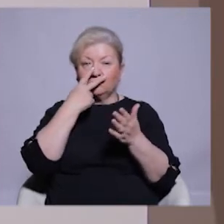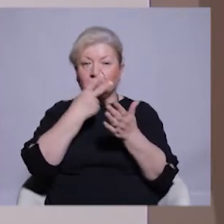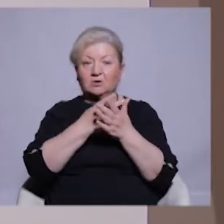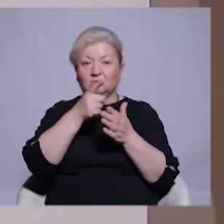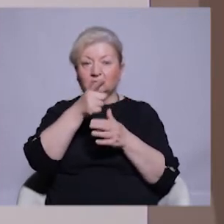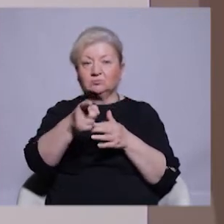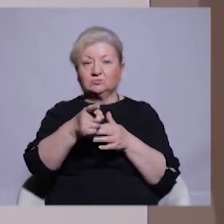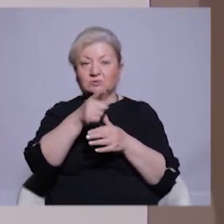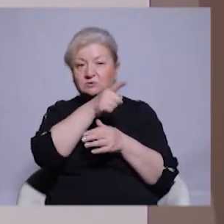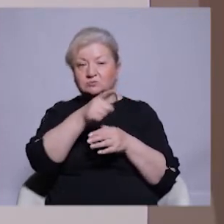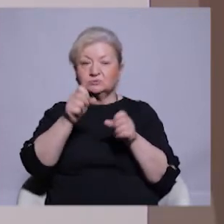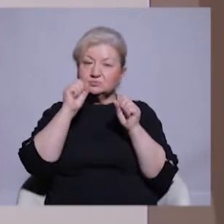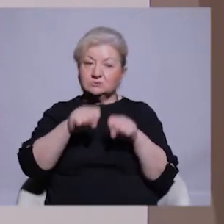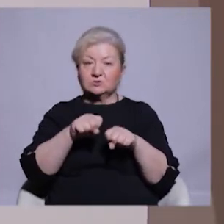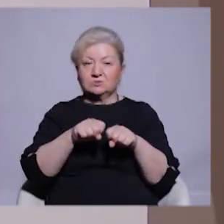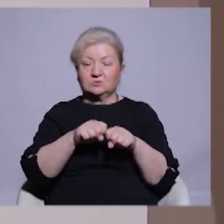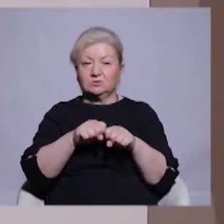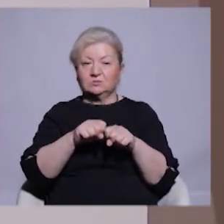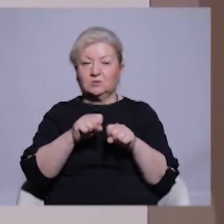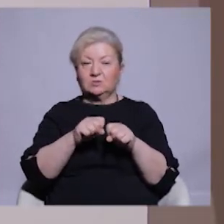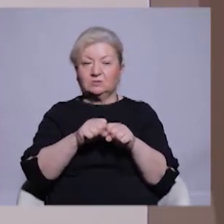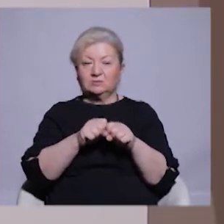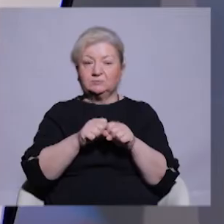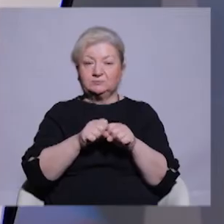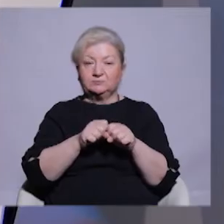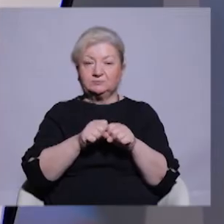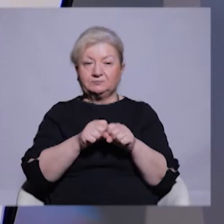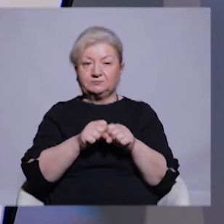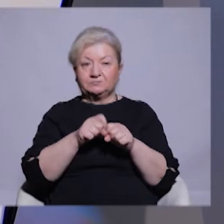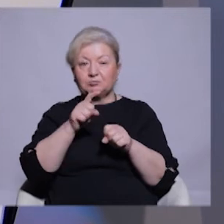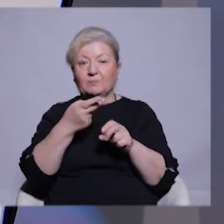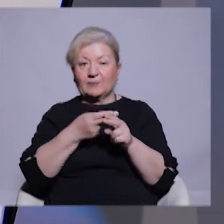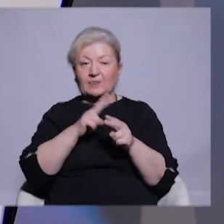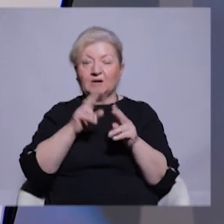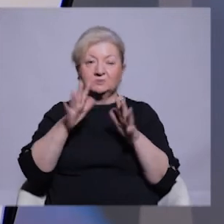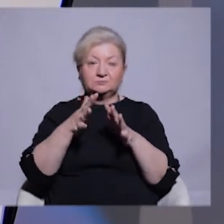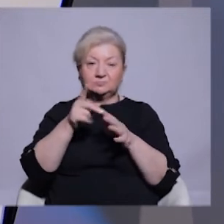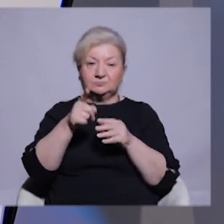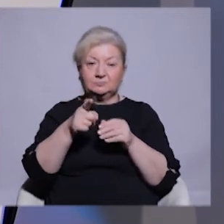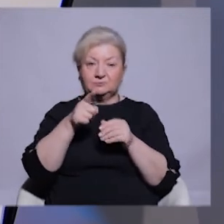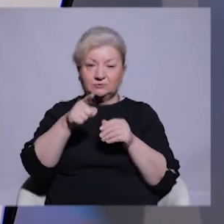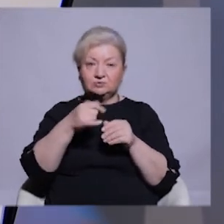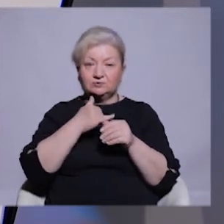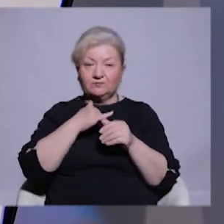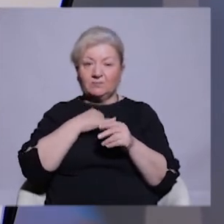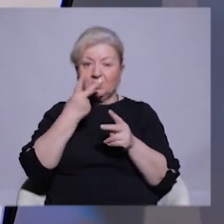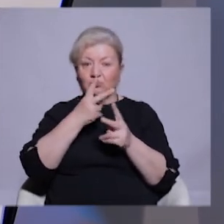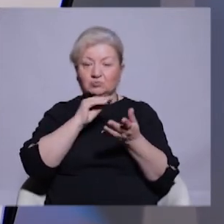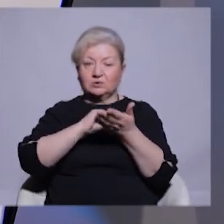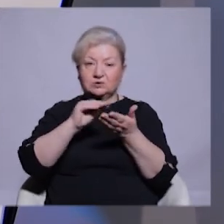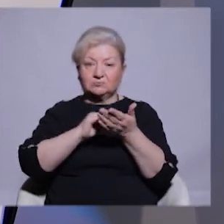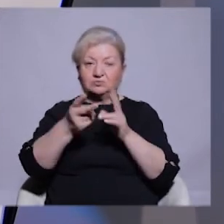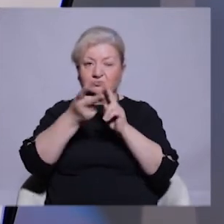ახლა ეს როგორ გამოიყენება პრაქტიკაში, ხო? ესე იგი, ამ შემთხვევაში ჩვენ უნდა